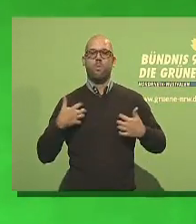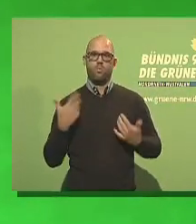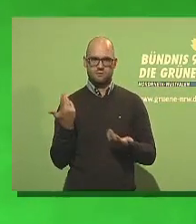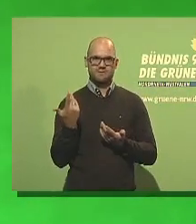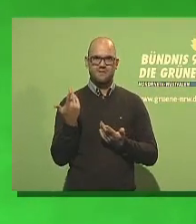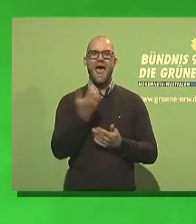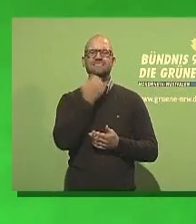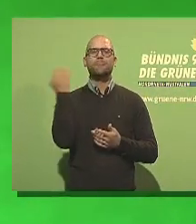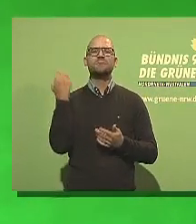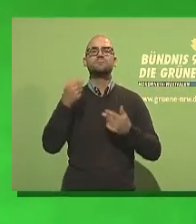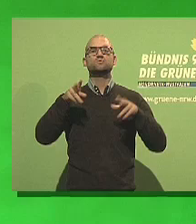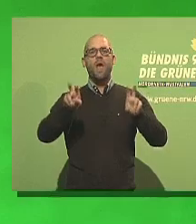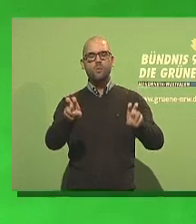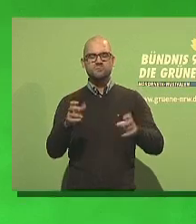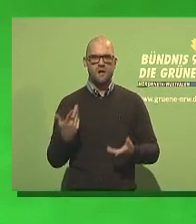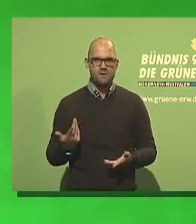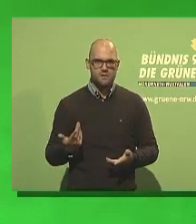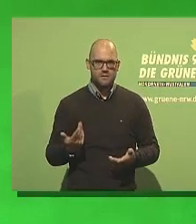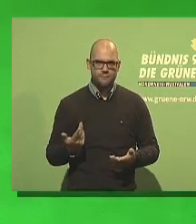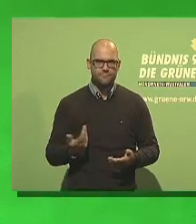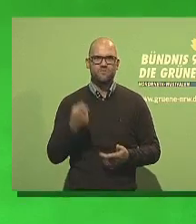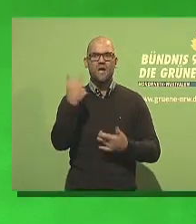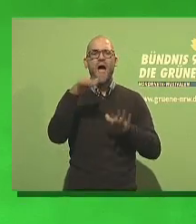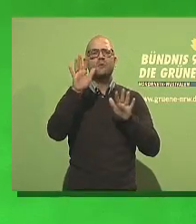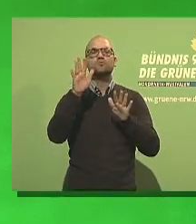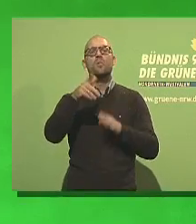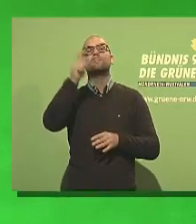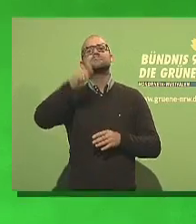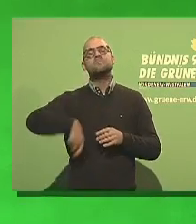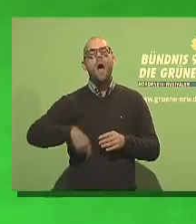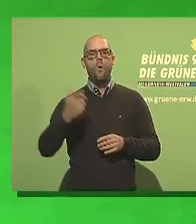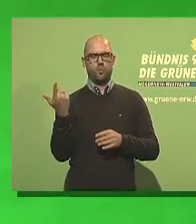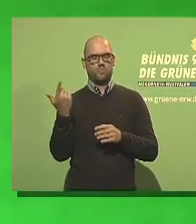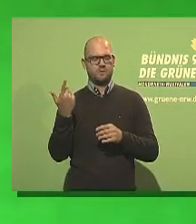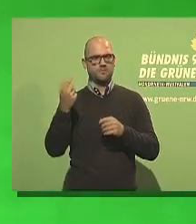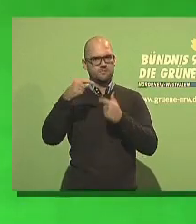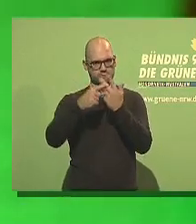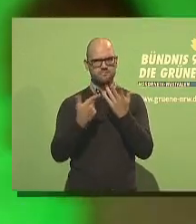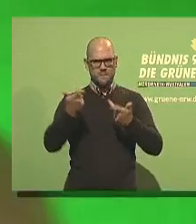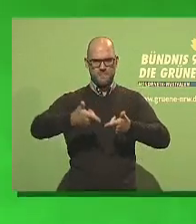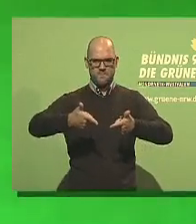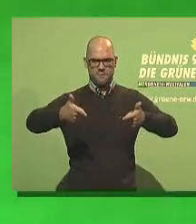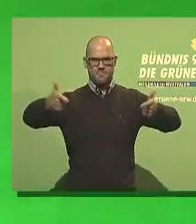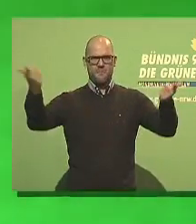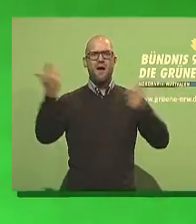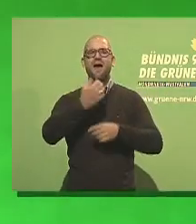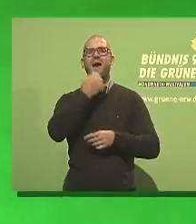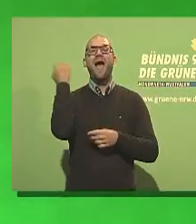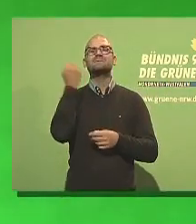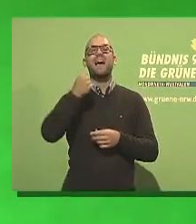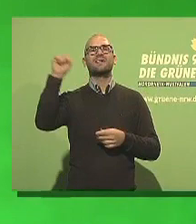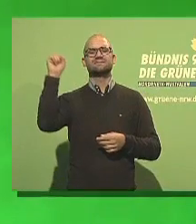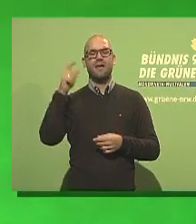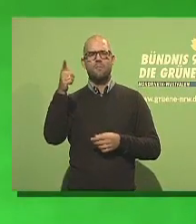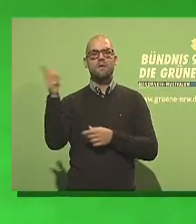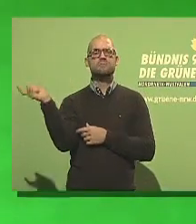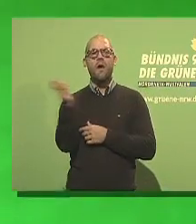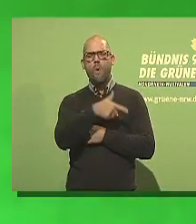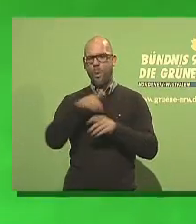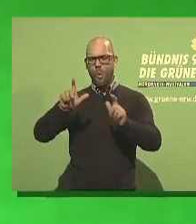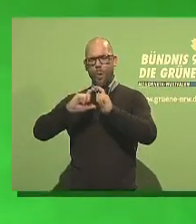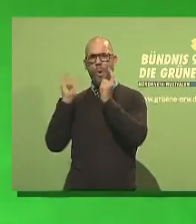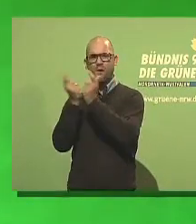Extremismusklausel und über eine üble Asylmissbrauchsrhetorik, während eine rechtsextreme Terrorgang 10 Jahre